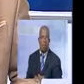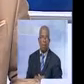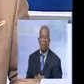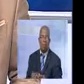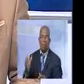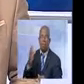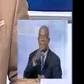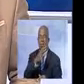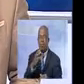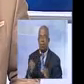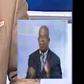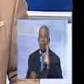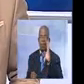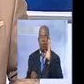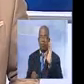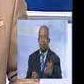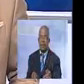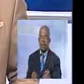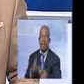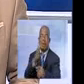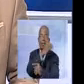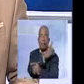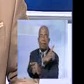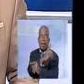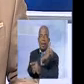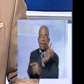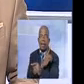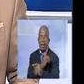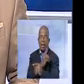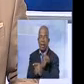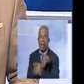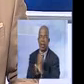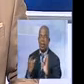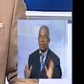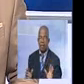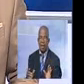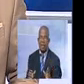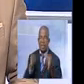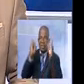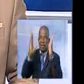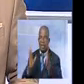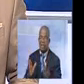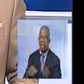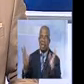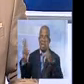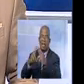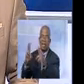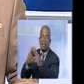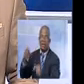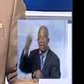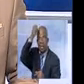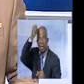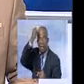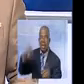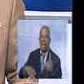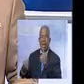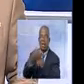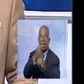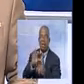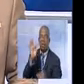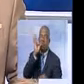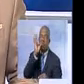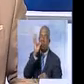La brigade des douanes ivoiriennes de Farkis et Dougou vient de saisir 60 kg de cannabis et des doses